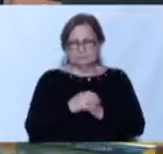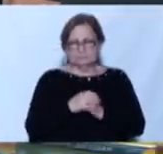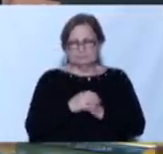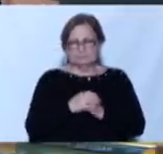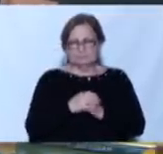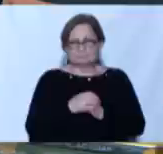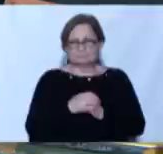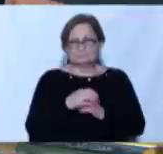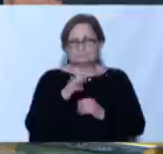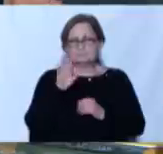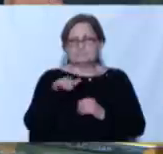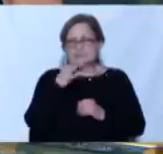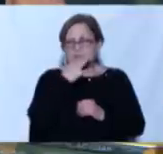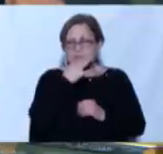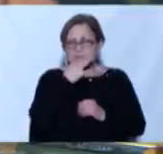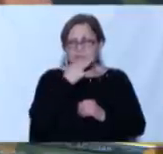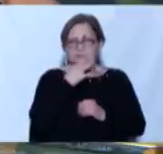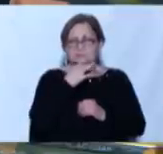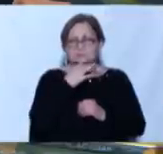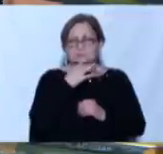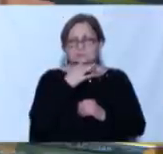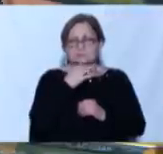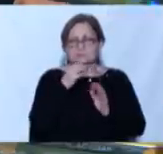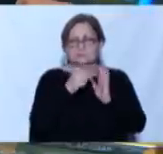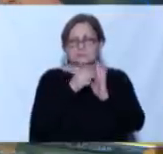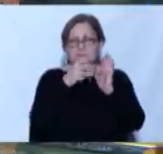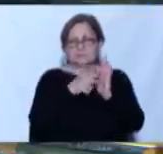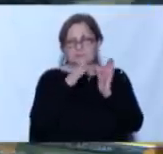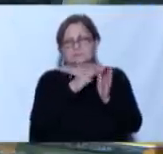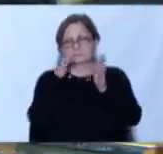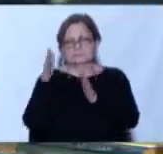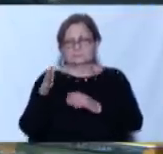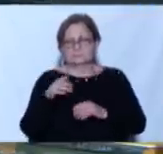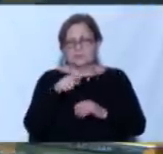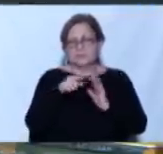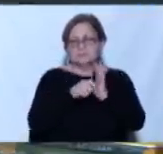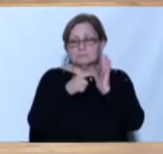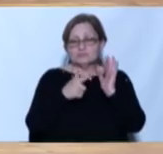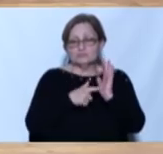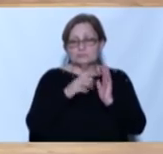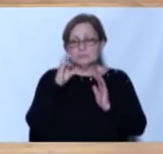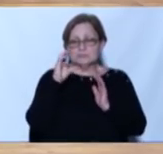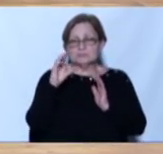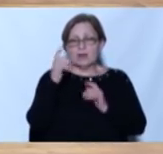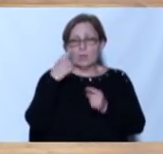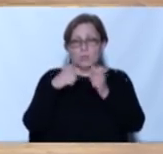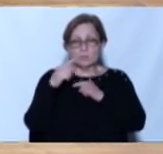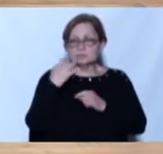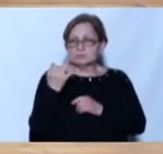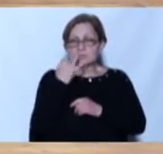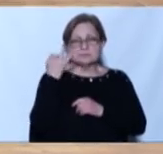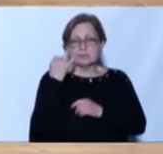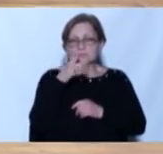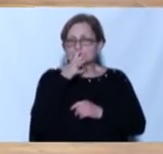და შემდეგ გადავიდა რასაკვირველია 18 საუკუნეში, მაგრამ თვითონ ეს 17 საუკუნე არის ძალიან საინტერესო. იმიტომ